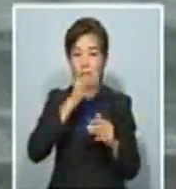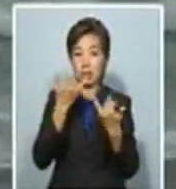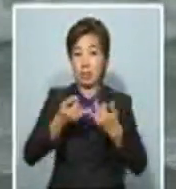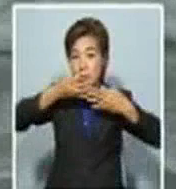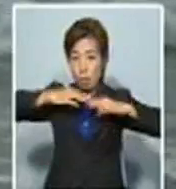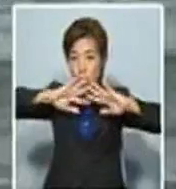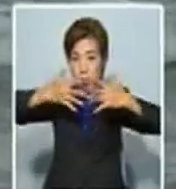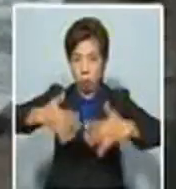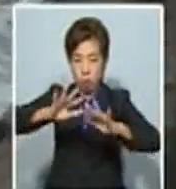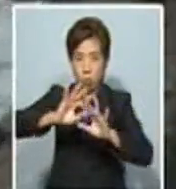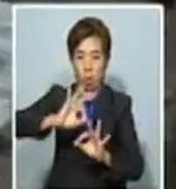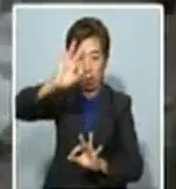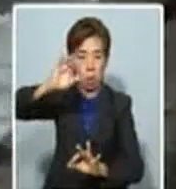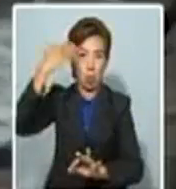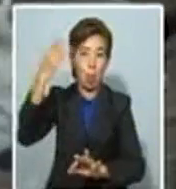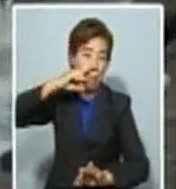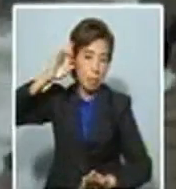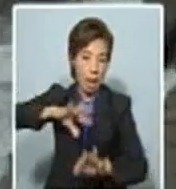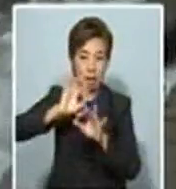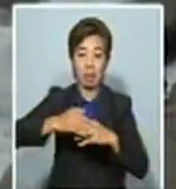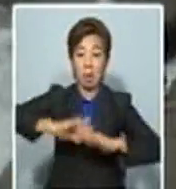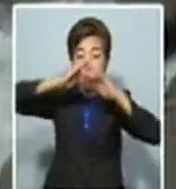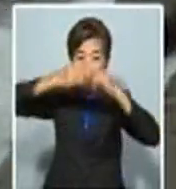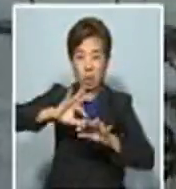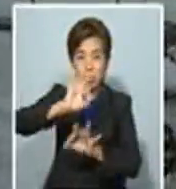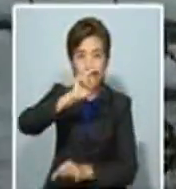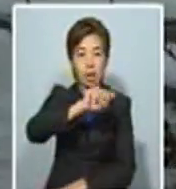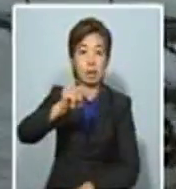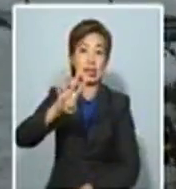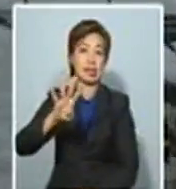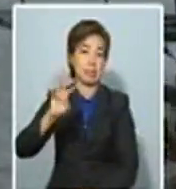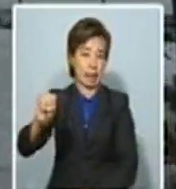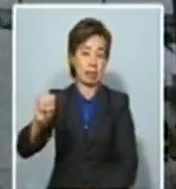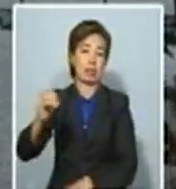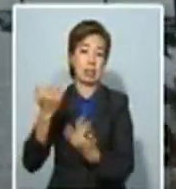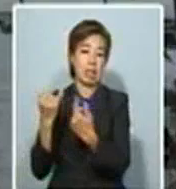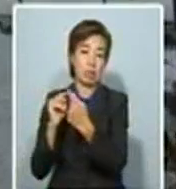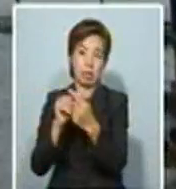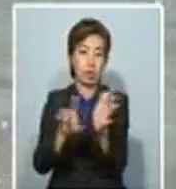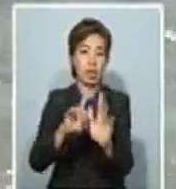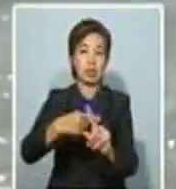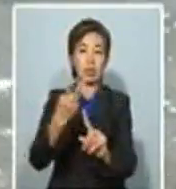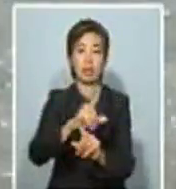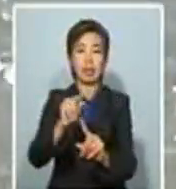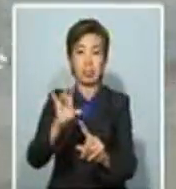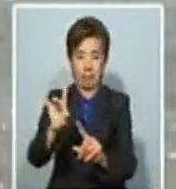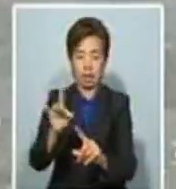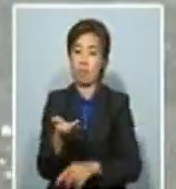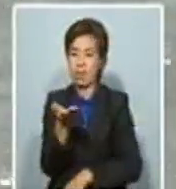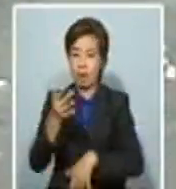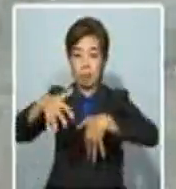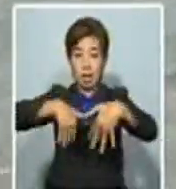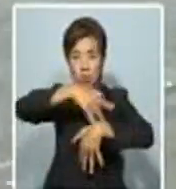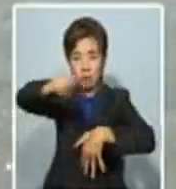ในอ่าวไทยนะคะว่าจะมีกำลังแรงคลื่นสูง 2-4 เมตรในระยะนี้ไปจนถึง28กุมภาพันธ์จึงขอให้ประชาช